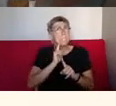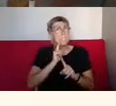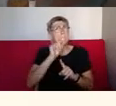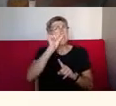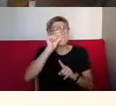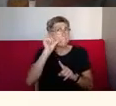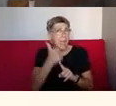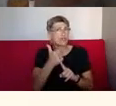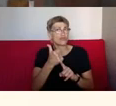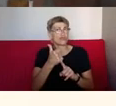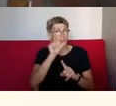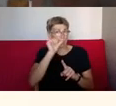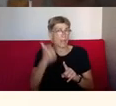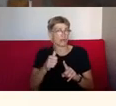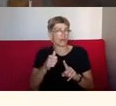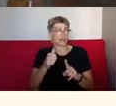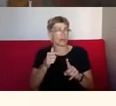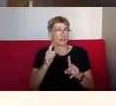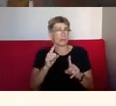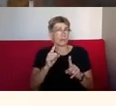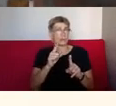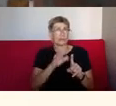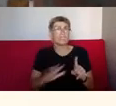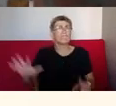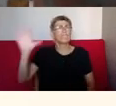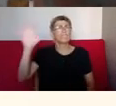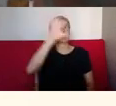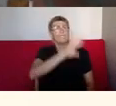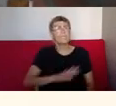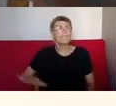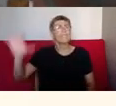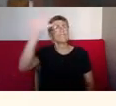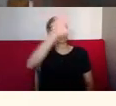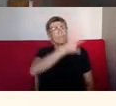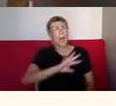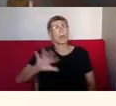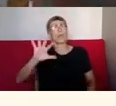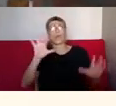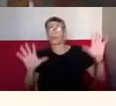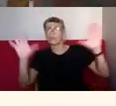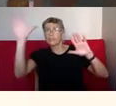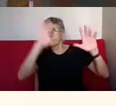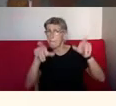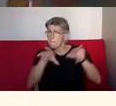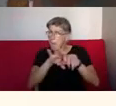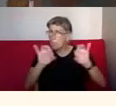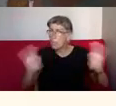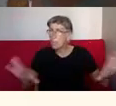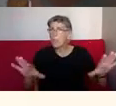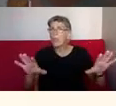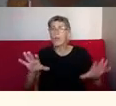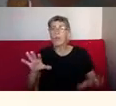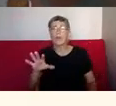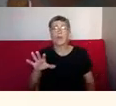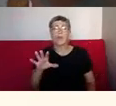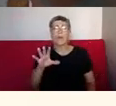donc qui est réalisée sur toutes les régions en même temps avec synergie des différents organismes, qui est le DIOD, qui